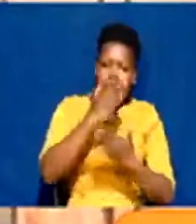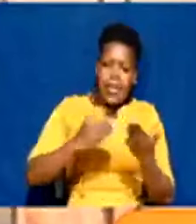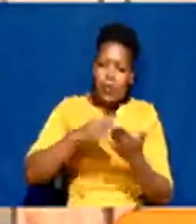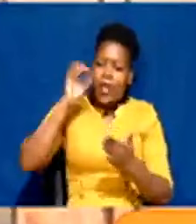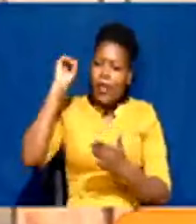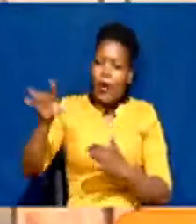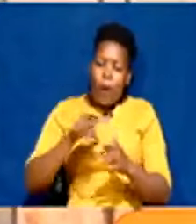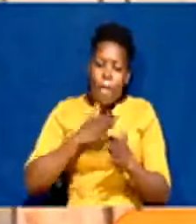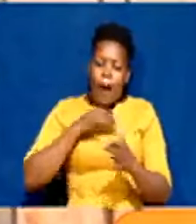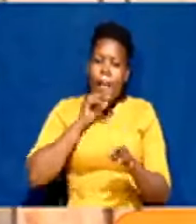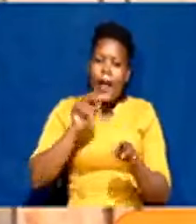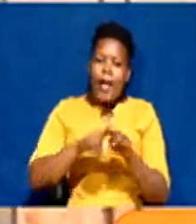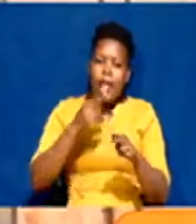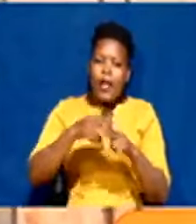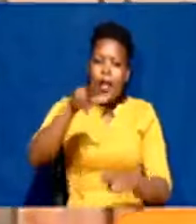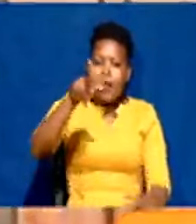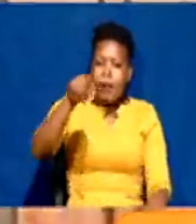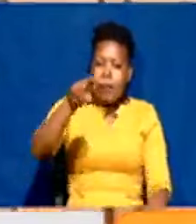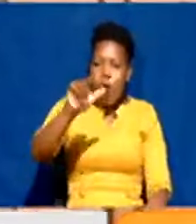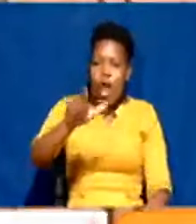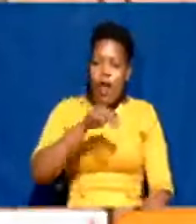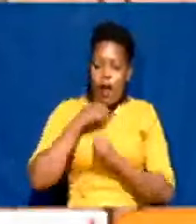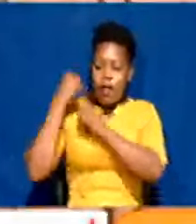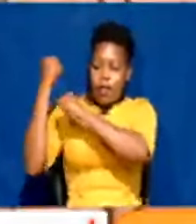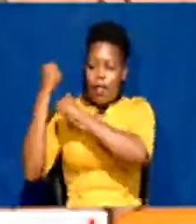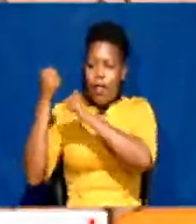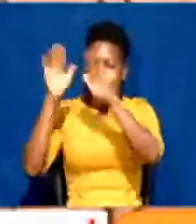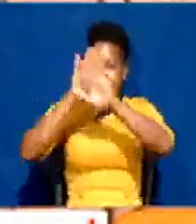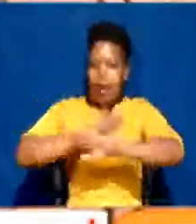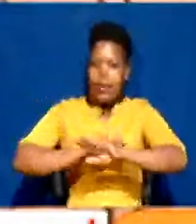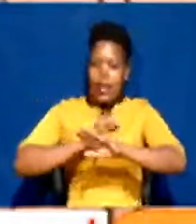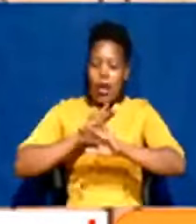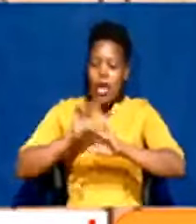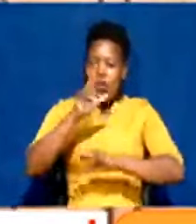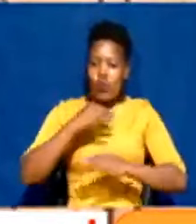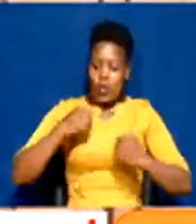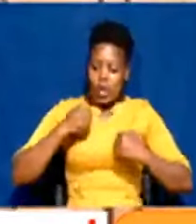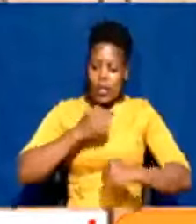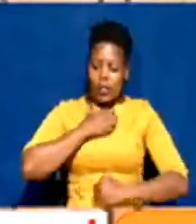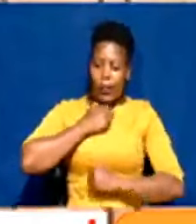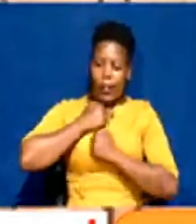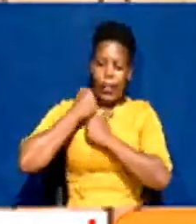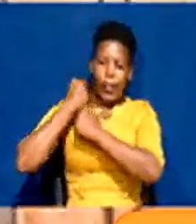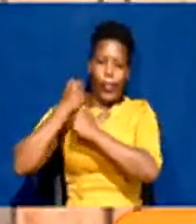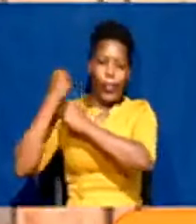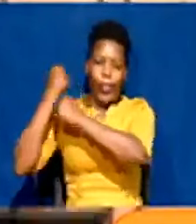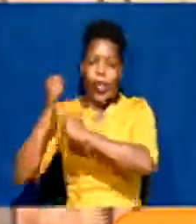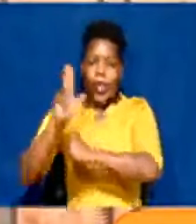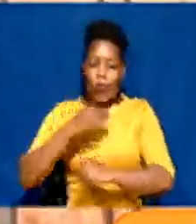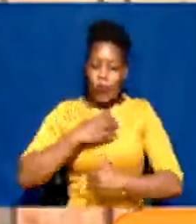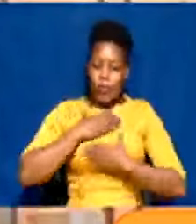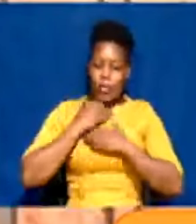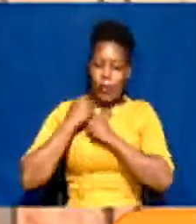Paul alinjinyonga usiku na shati na mwili iko kwa gari. Hatukuonyeshwa